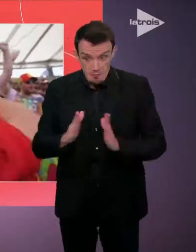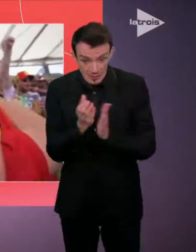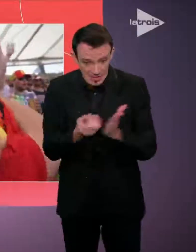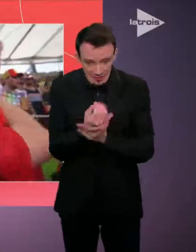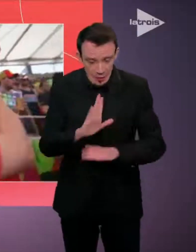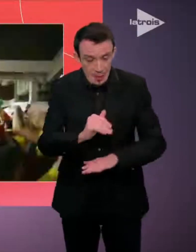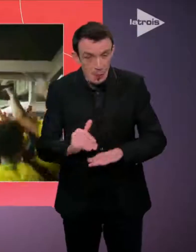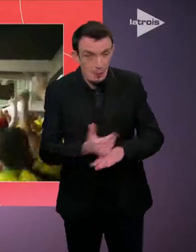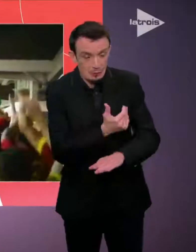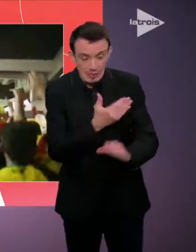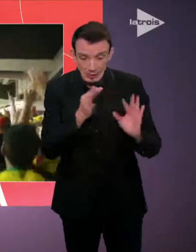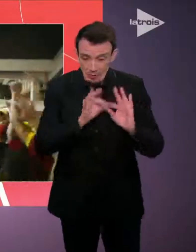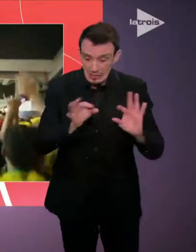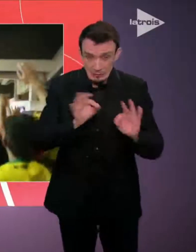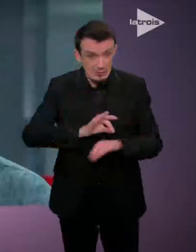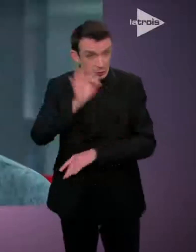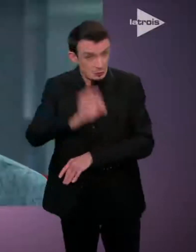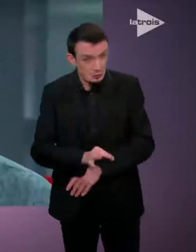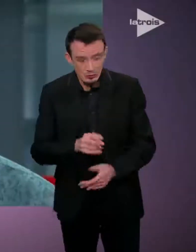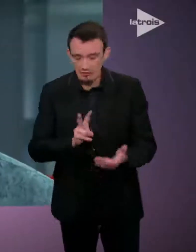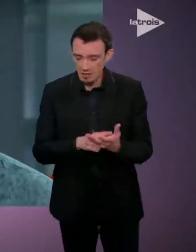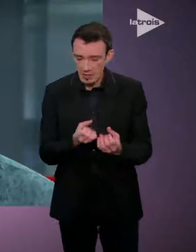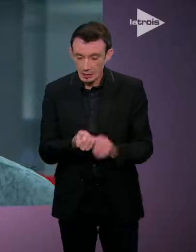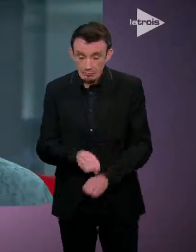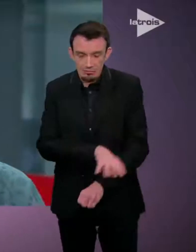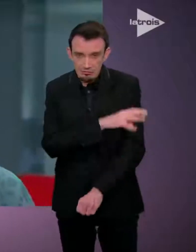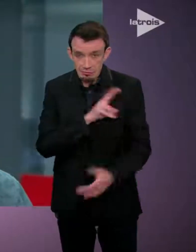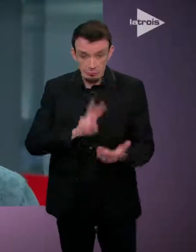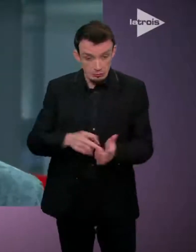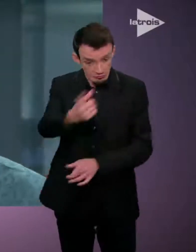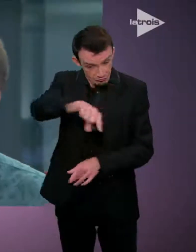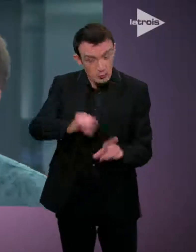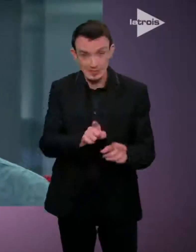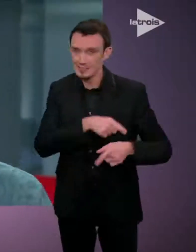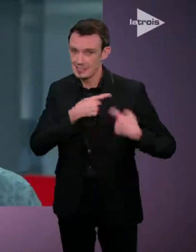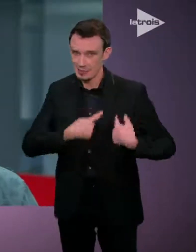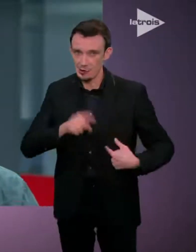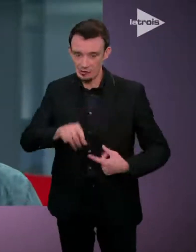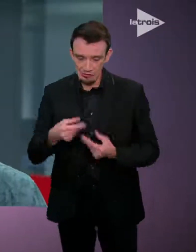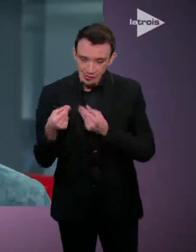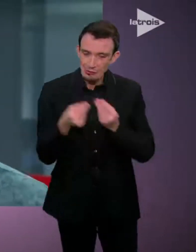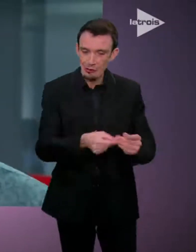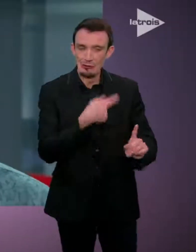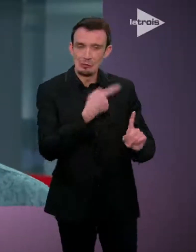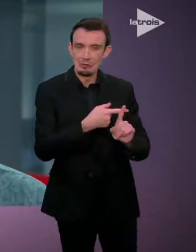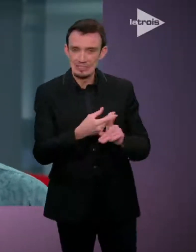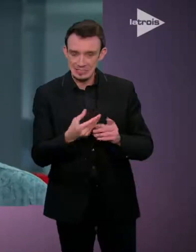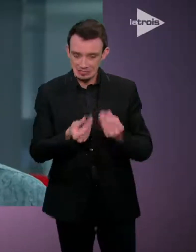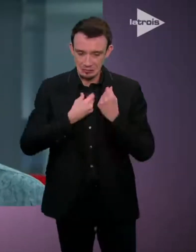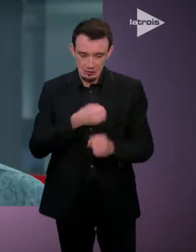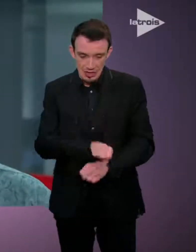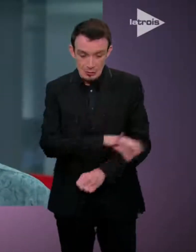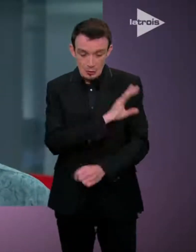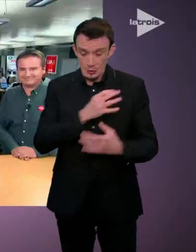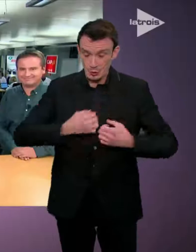bien soyez généreux, ça vous fera du bien à vous aussi, parce que faire du bien à ceux qui en ont besoin, ça délivre des émotions personnellement. Ah,